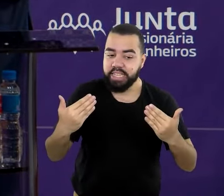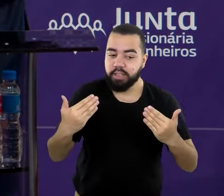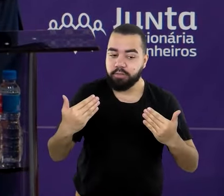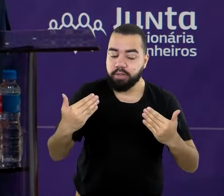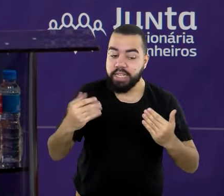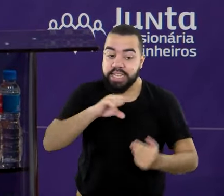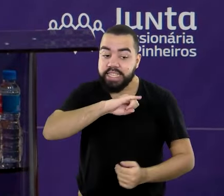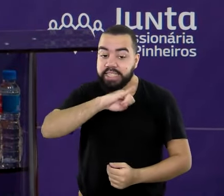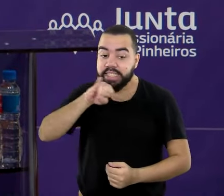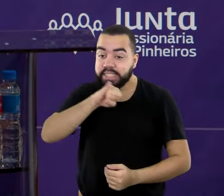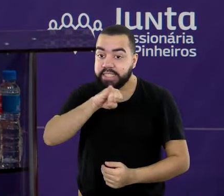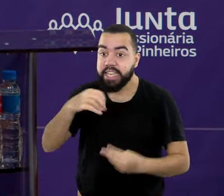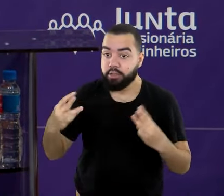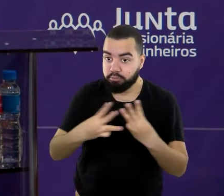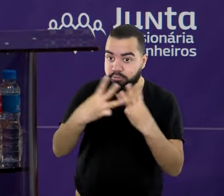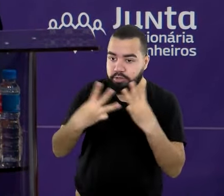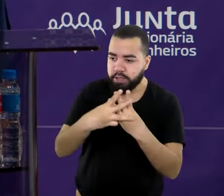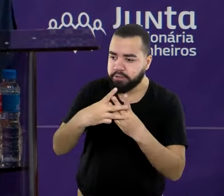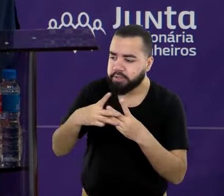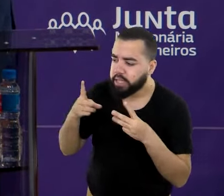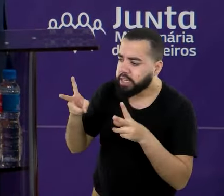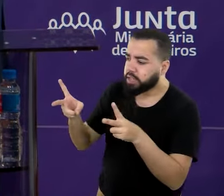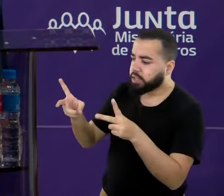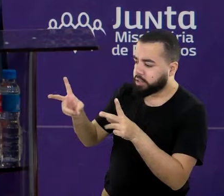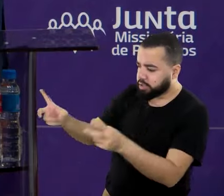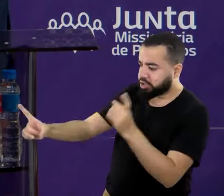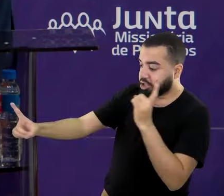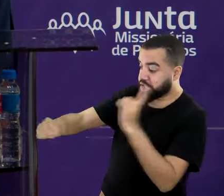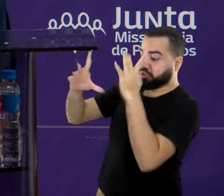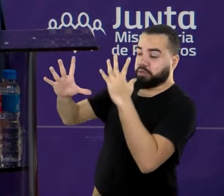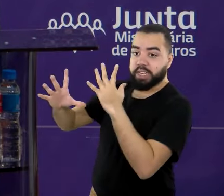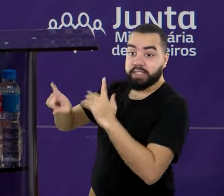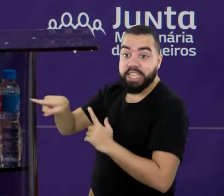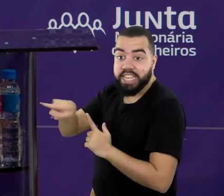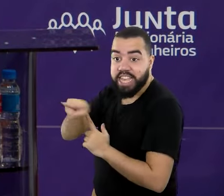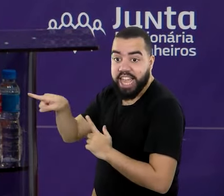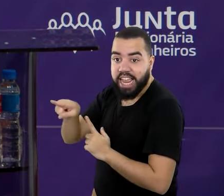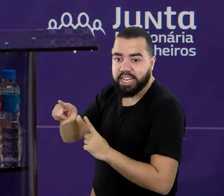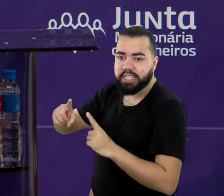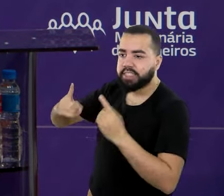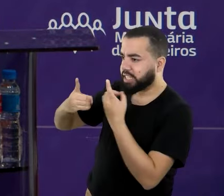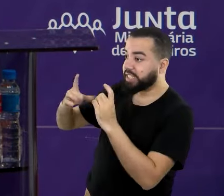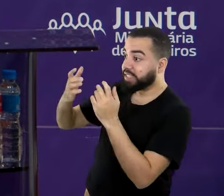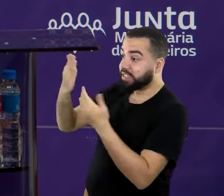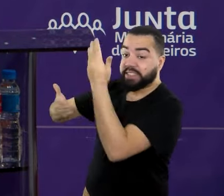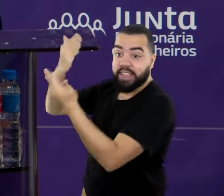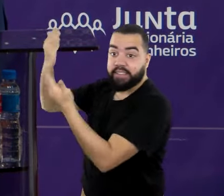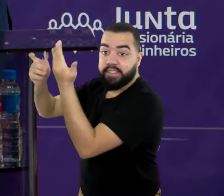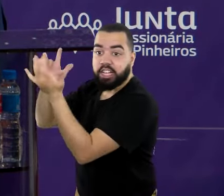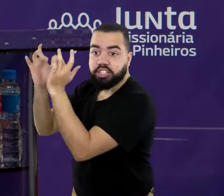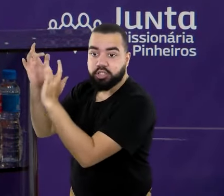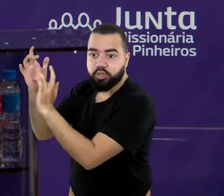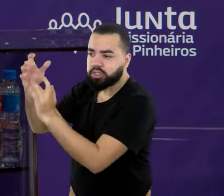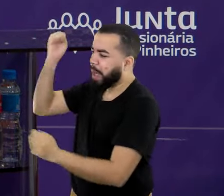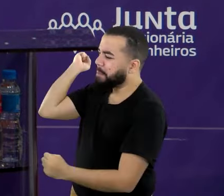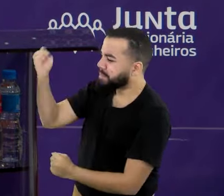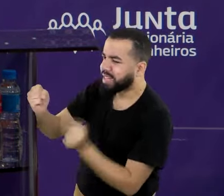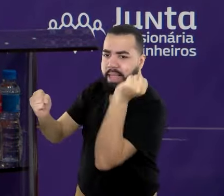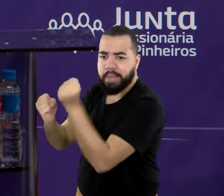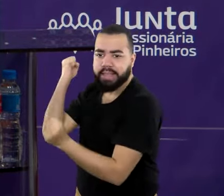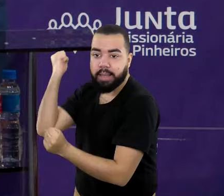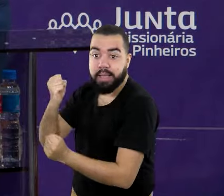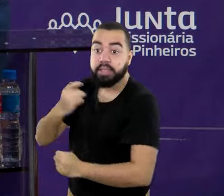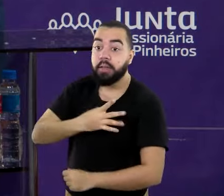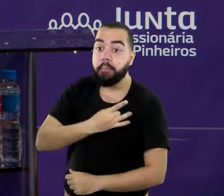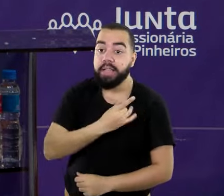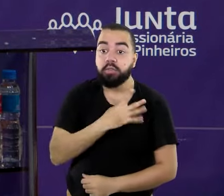os discípulos, eles tinham perigo de vida. 어떤 두려움입니까? Que tipo de medo é? 죽음에 대한 두려움입니다. É o medo